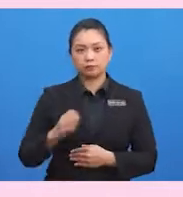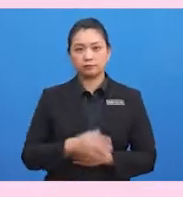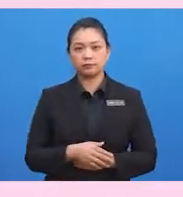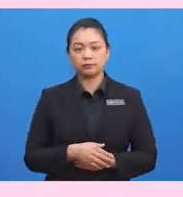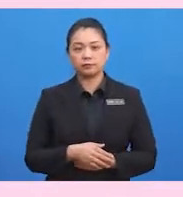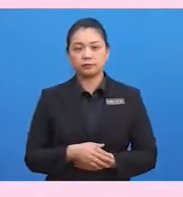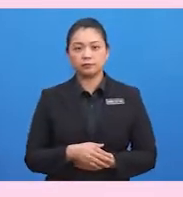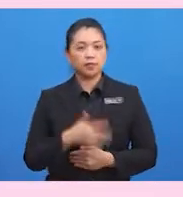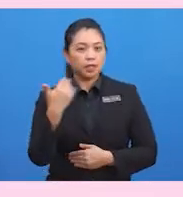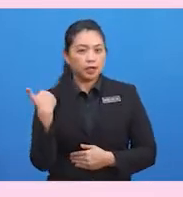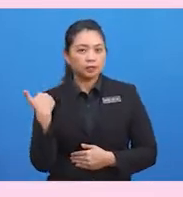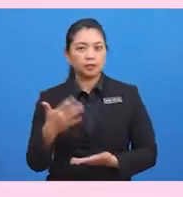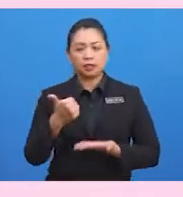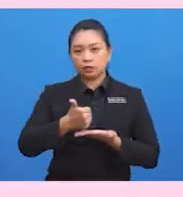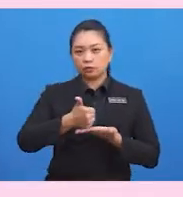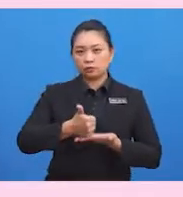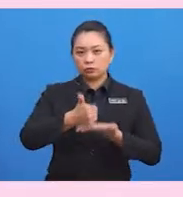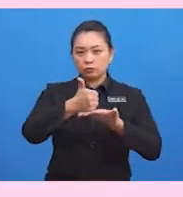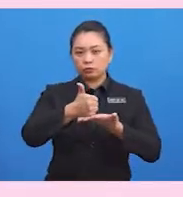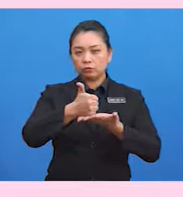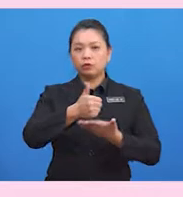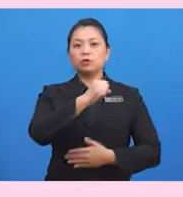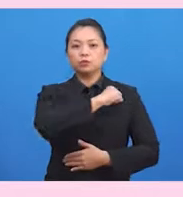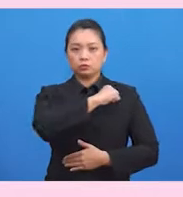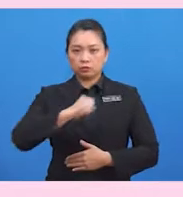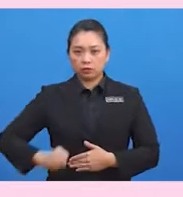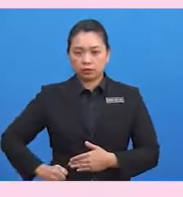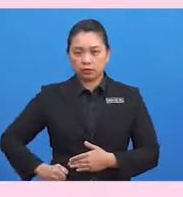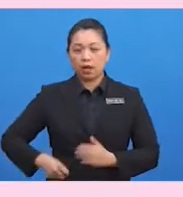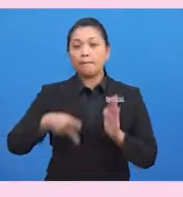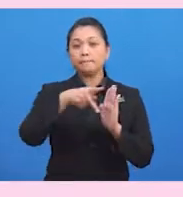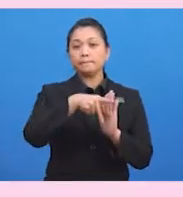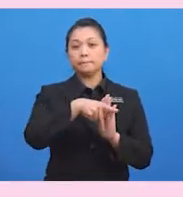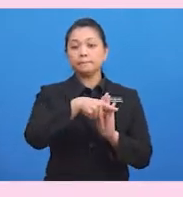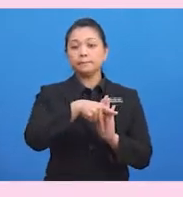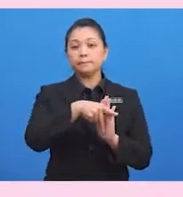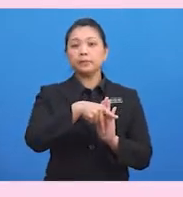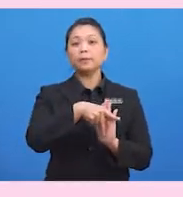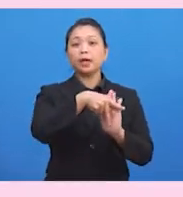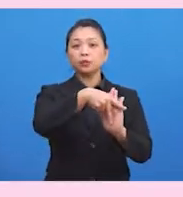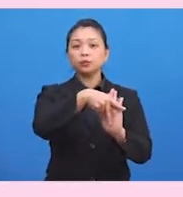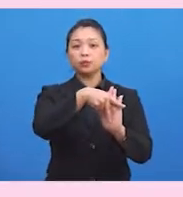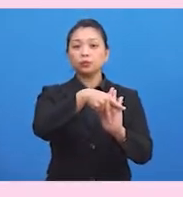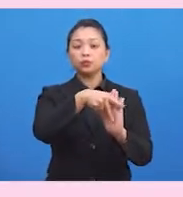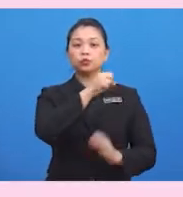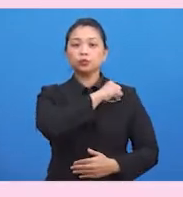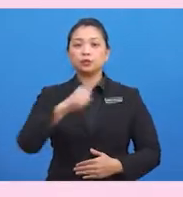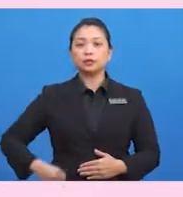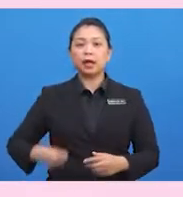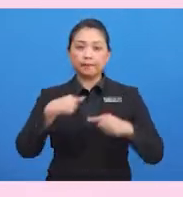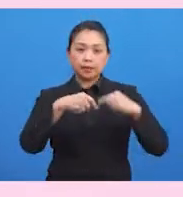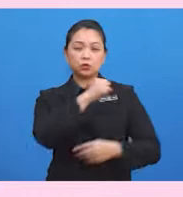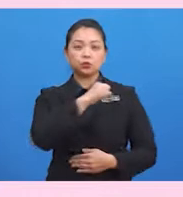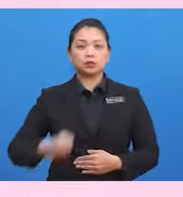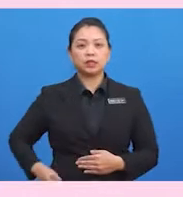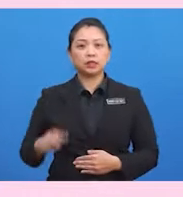adalah pemangku Sultan ketika Sultan keluar daerah dan juga sebagai ketua Turus ketika peperangan